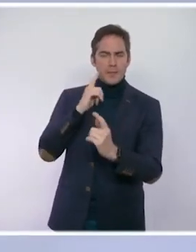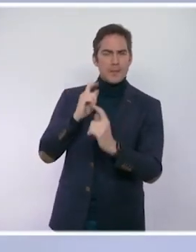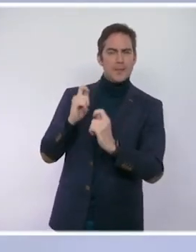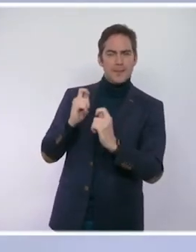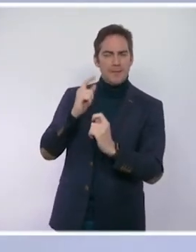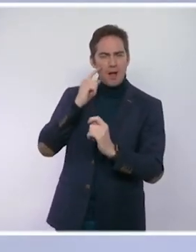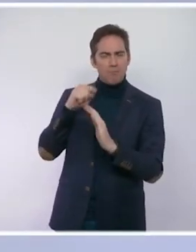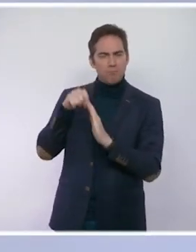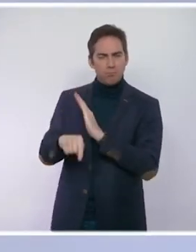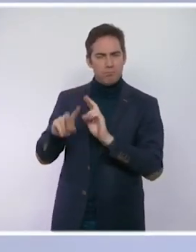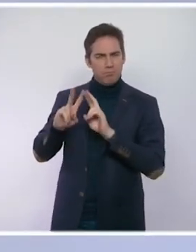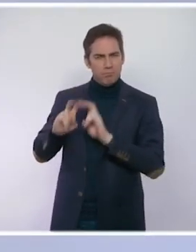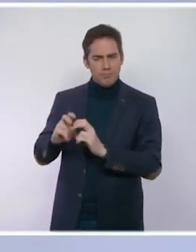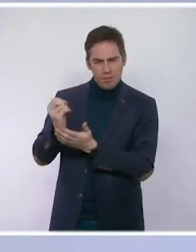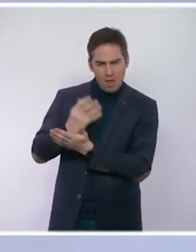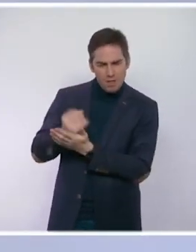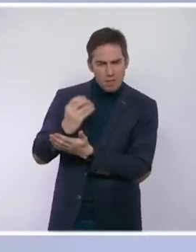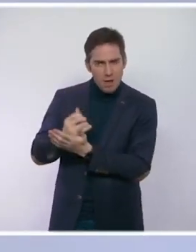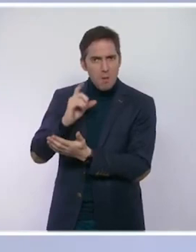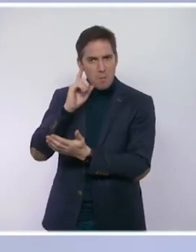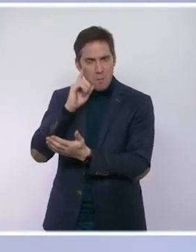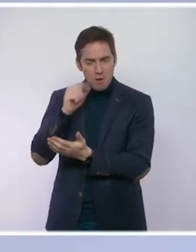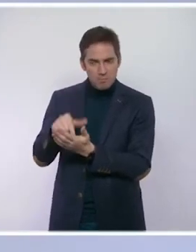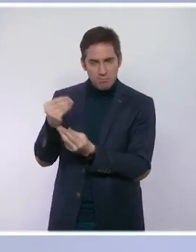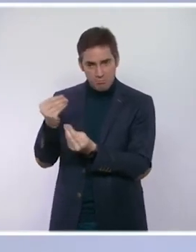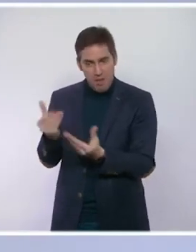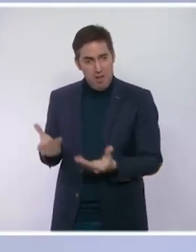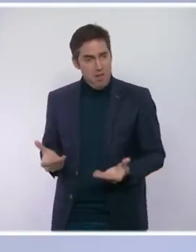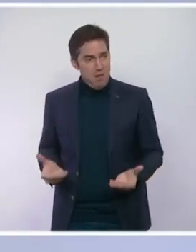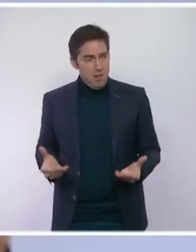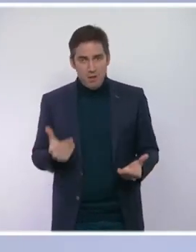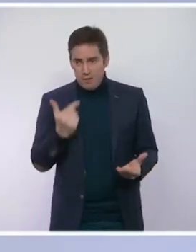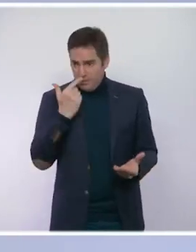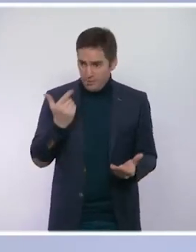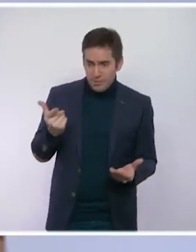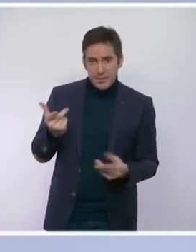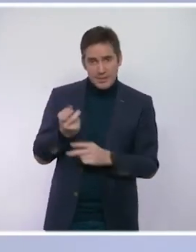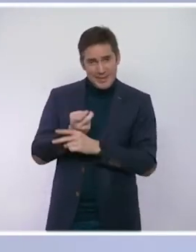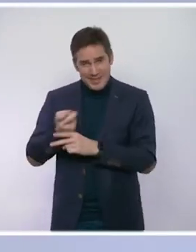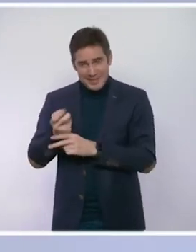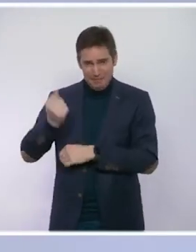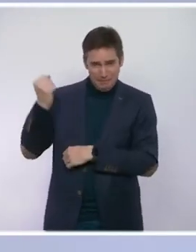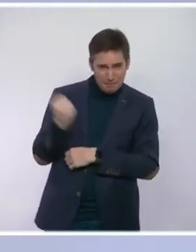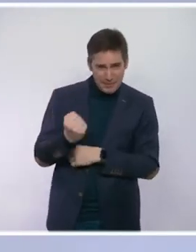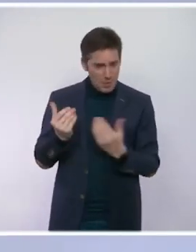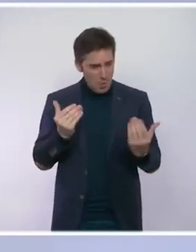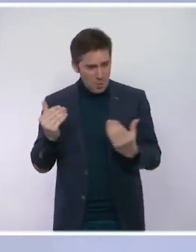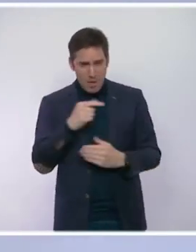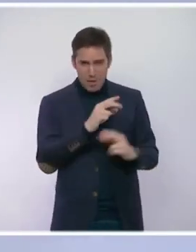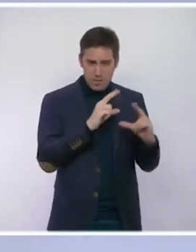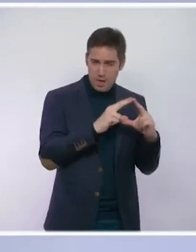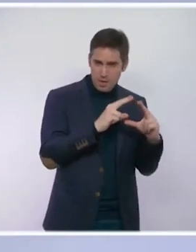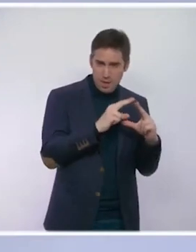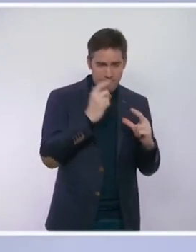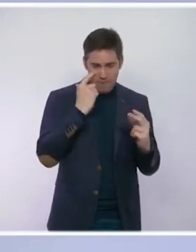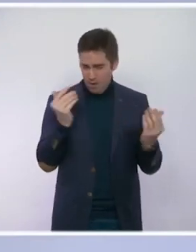l'affirmer avec certitude, qu'il ne semble pas, à ce stade, entraîner davantage de cas graves que le variant Delta, même si,